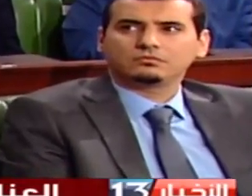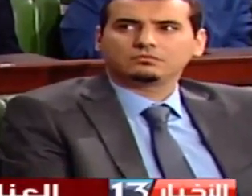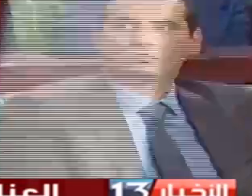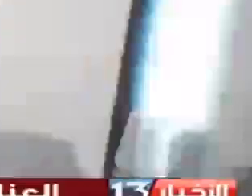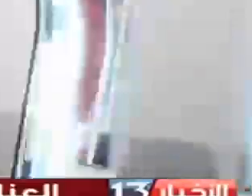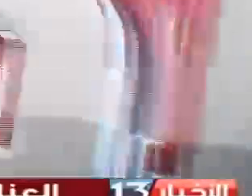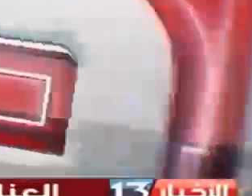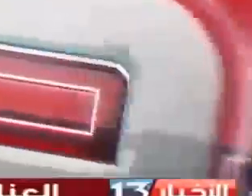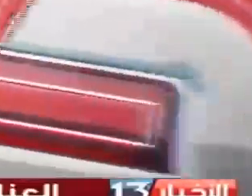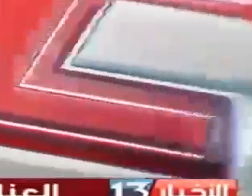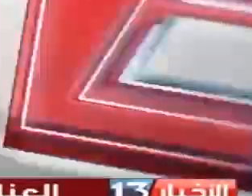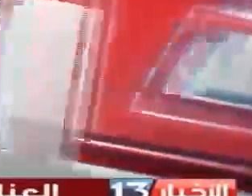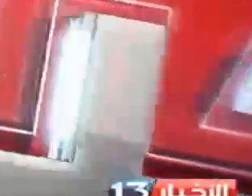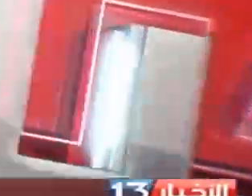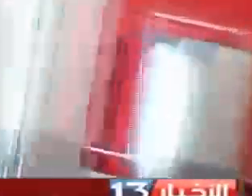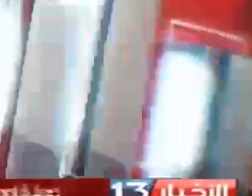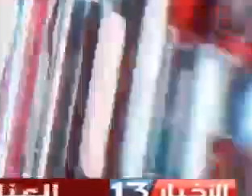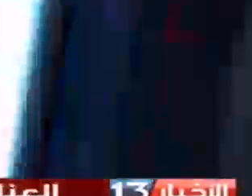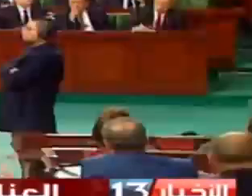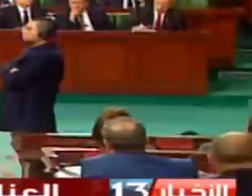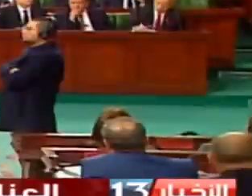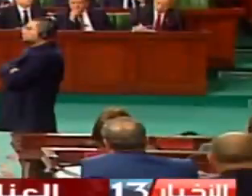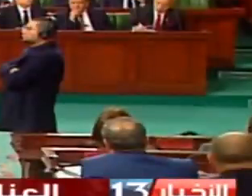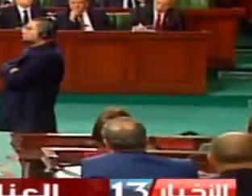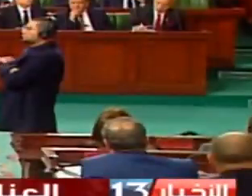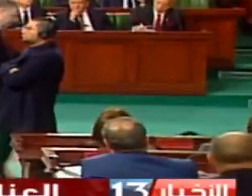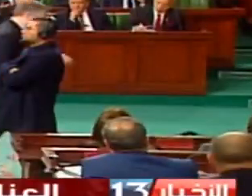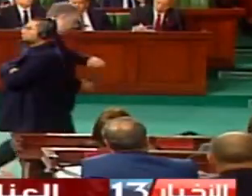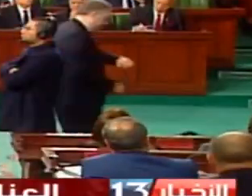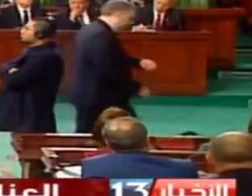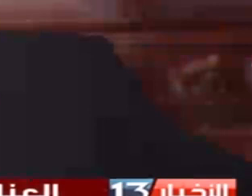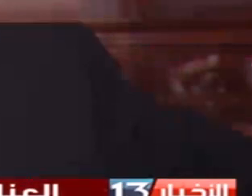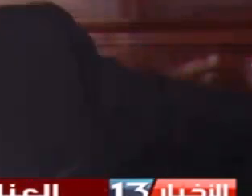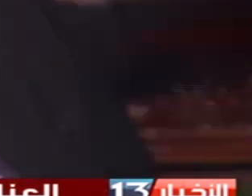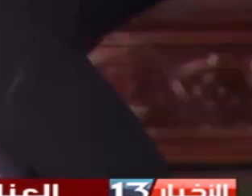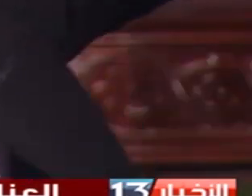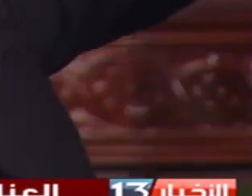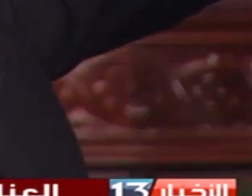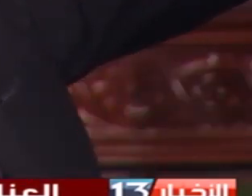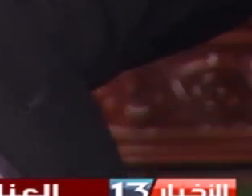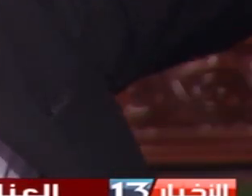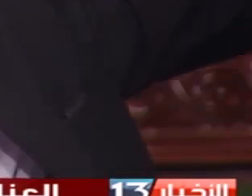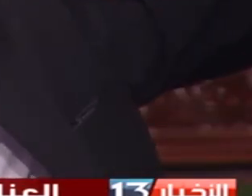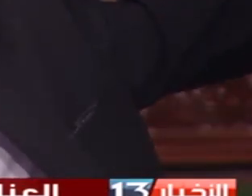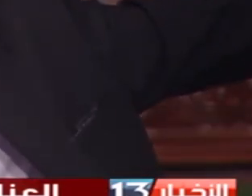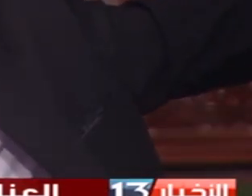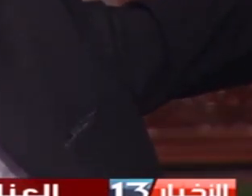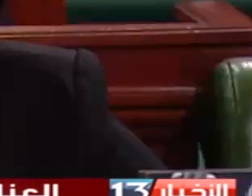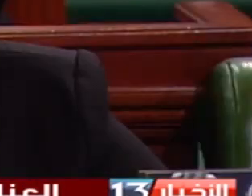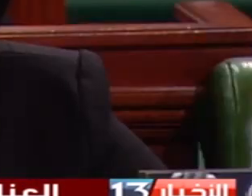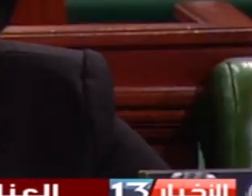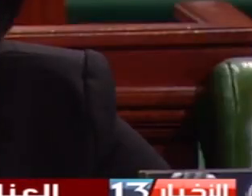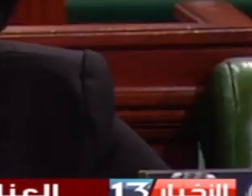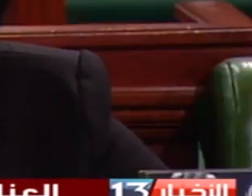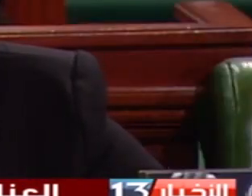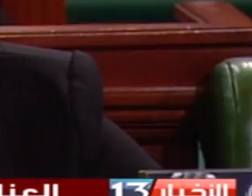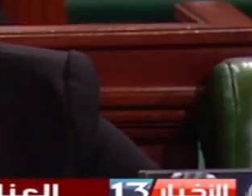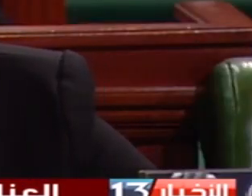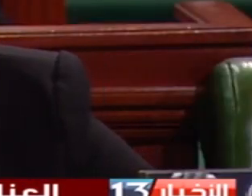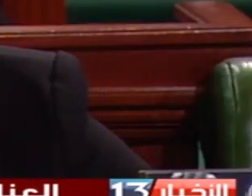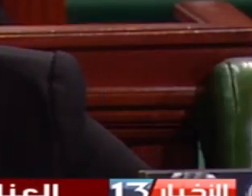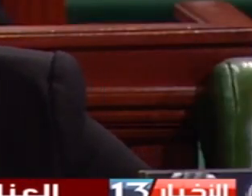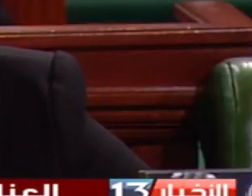ثقتهم العدل برنامج عمل الحكومه المقترحه ومد استقلاليه وكفاءه اعضائها من ابرز محاور